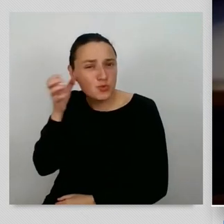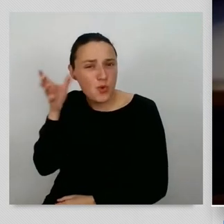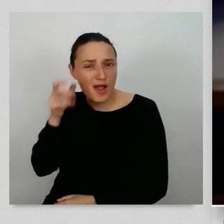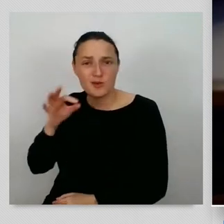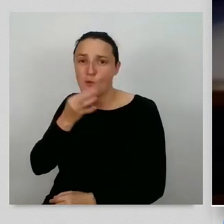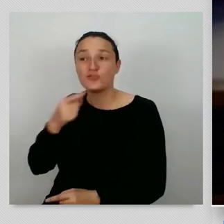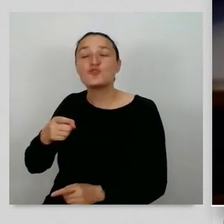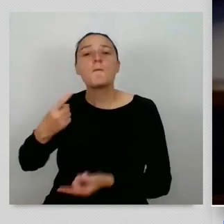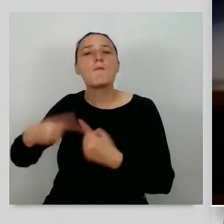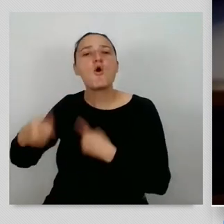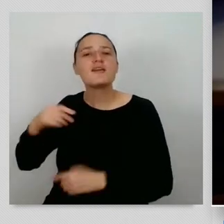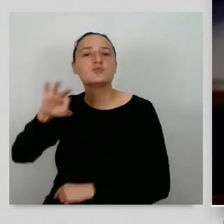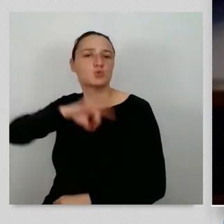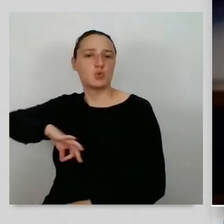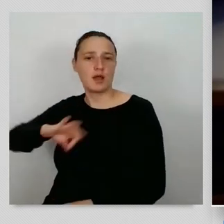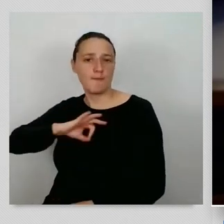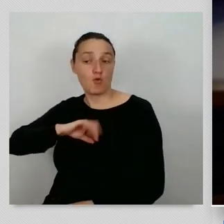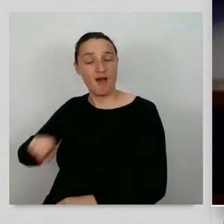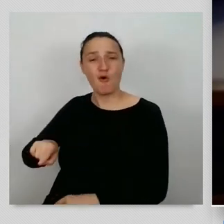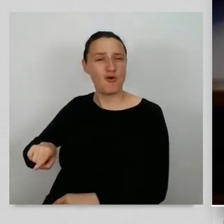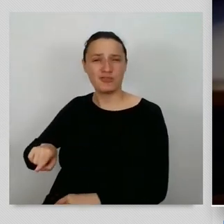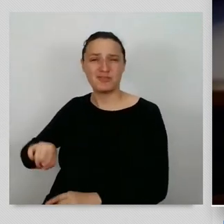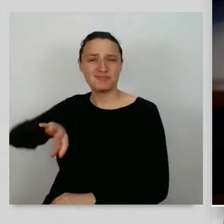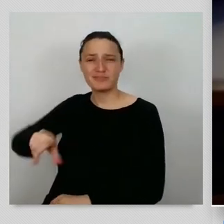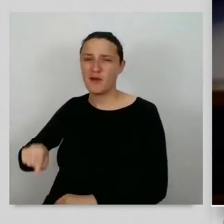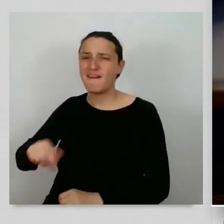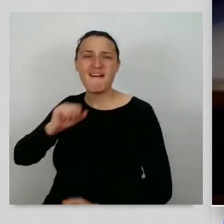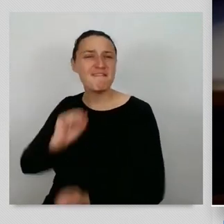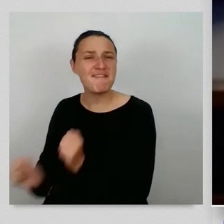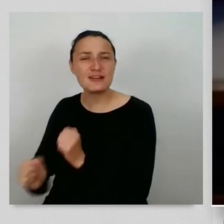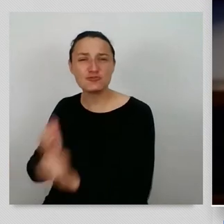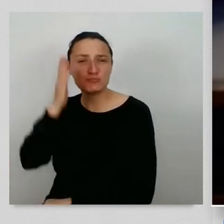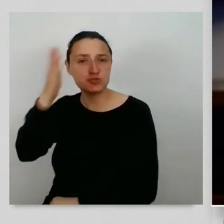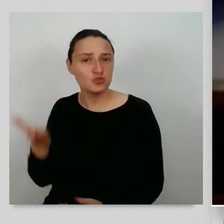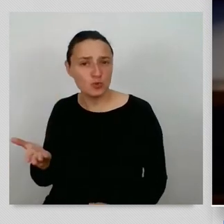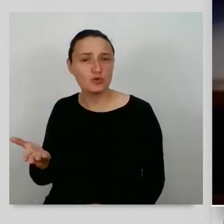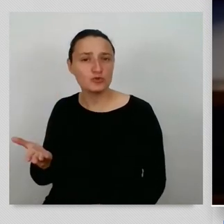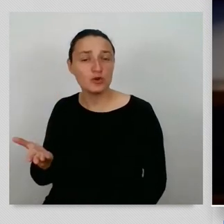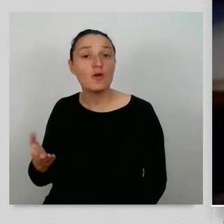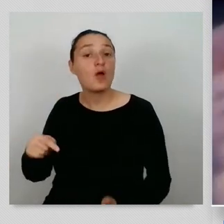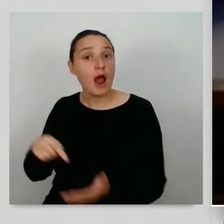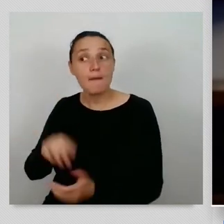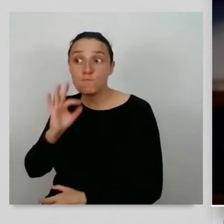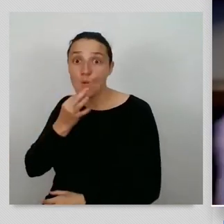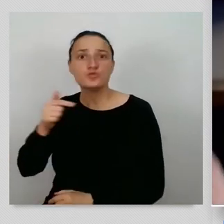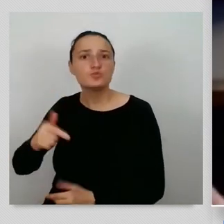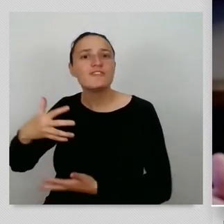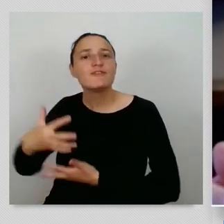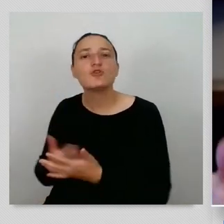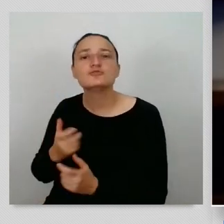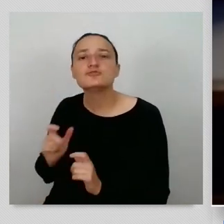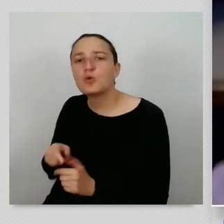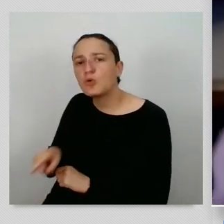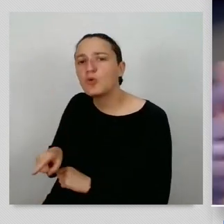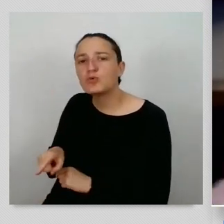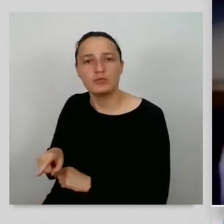mojej córki, którzy mówią bardzo jednoznacznie, my walczymy o swoją przyszłość. Tych młodych co więcej trzeba wykorzystać do tego, żeby